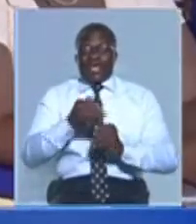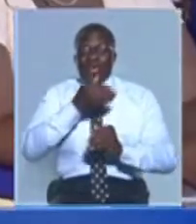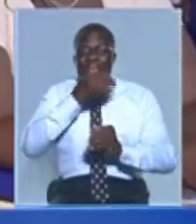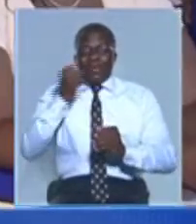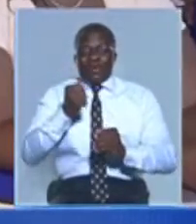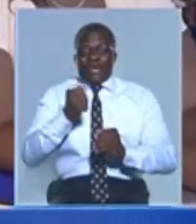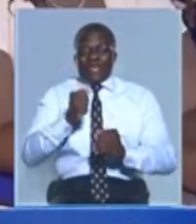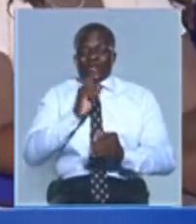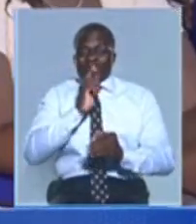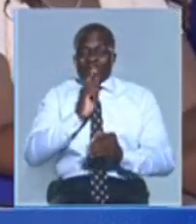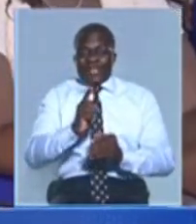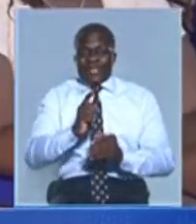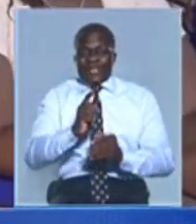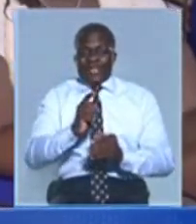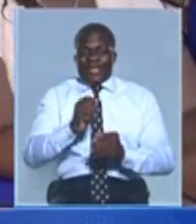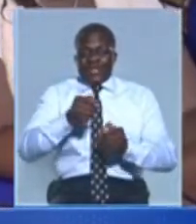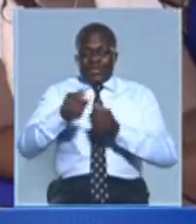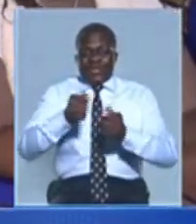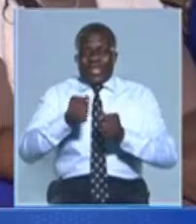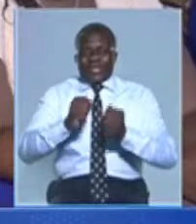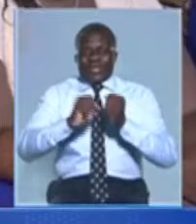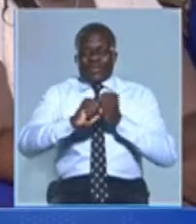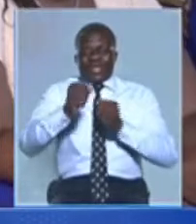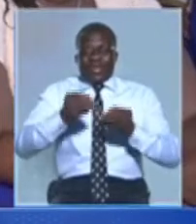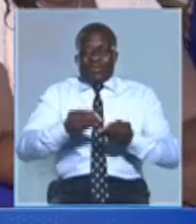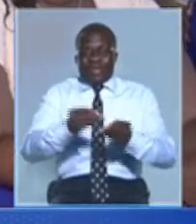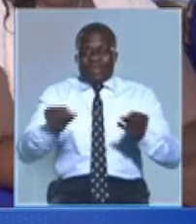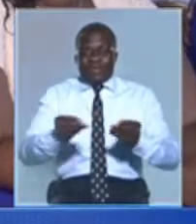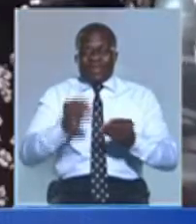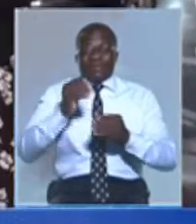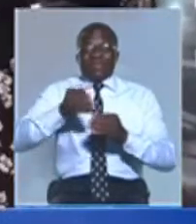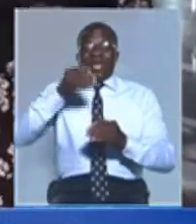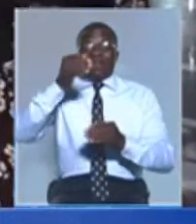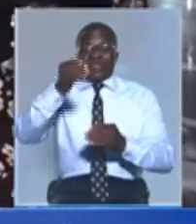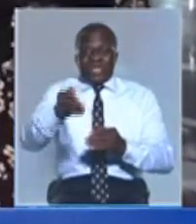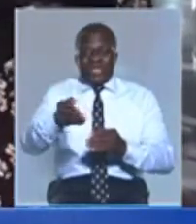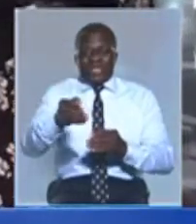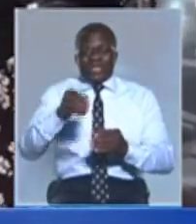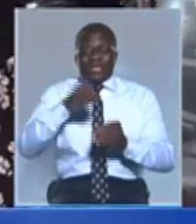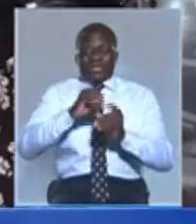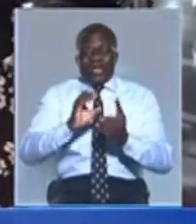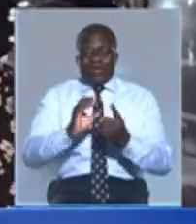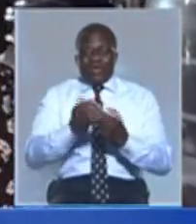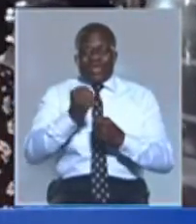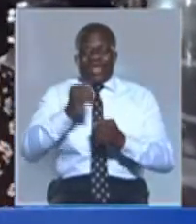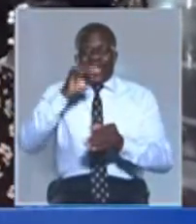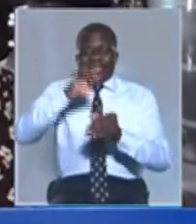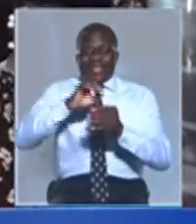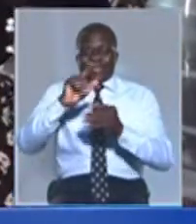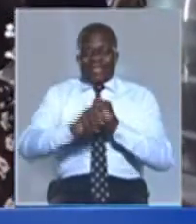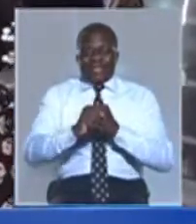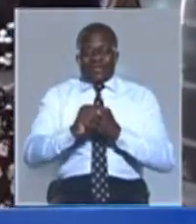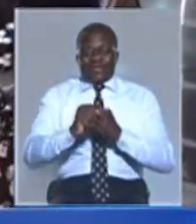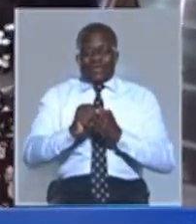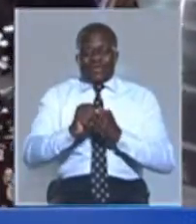amélioration certaine de la gestion des campagnes médiatiques à venir dans le cadre des élections.